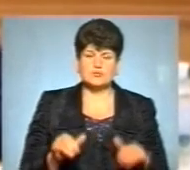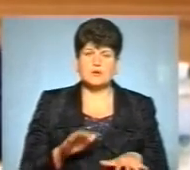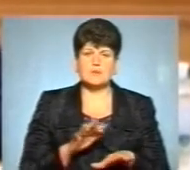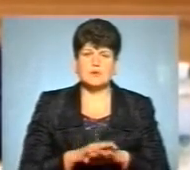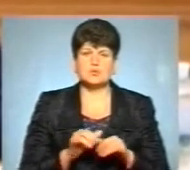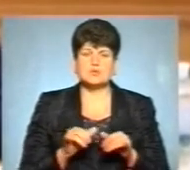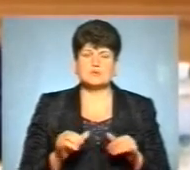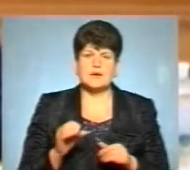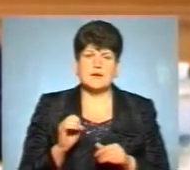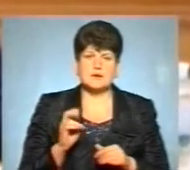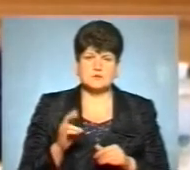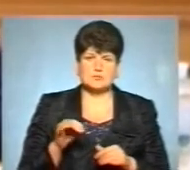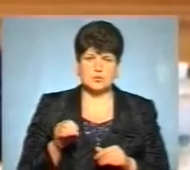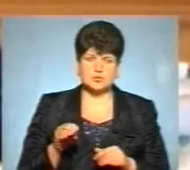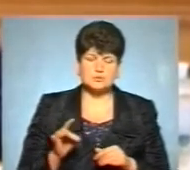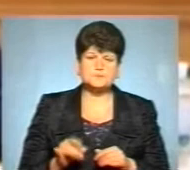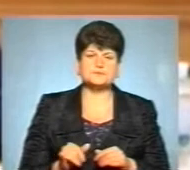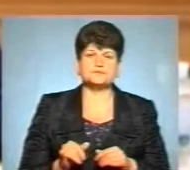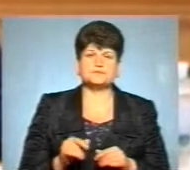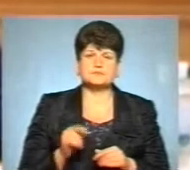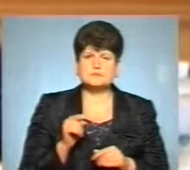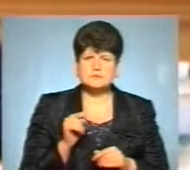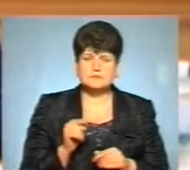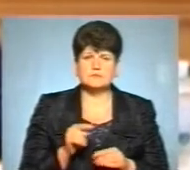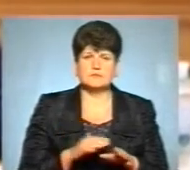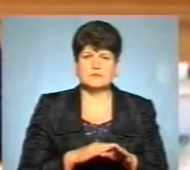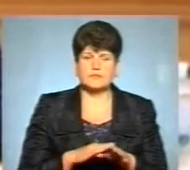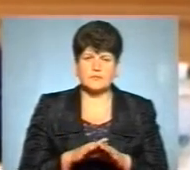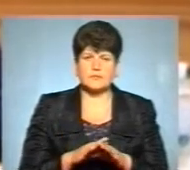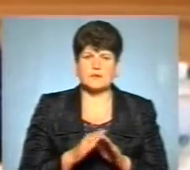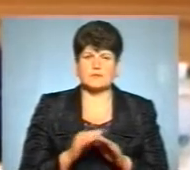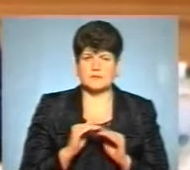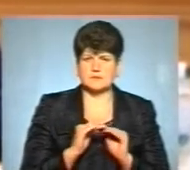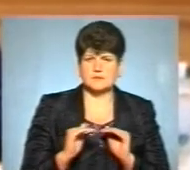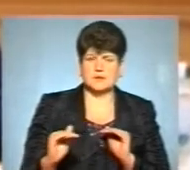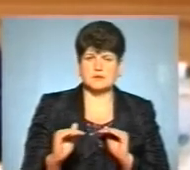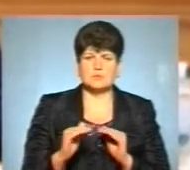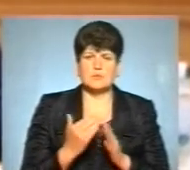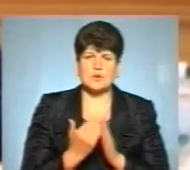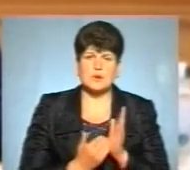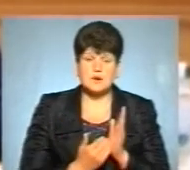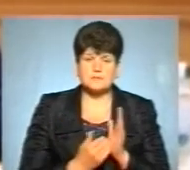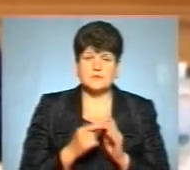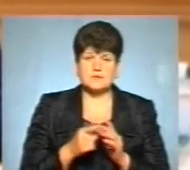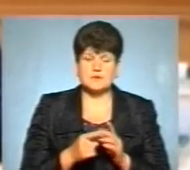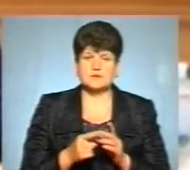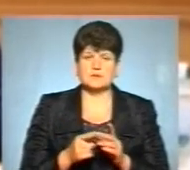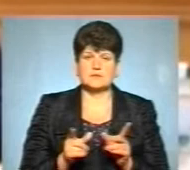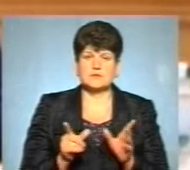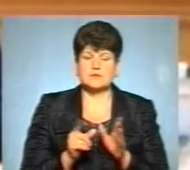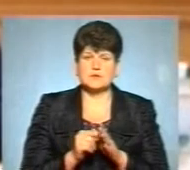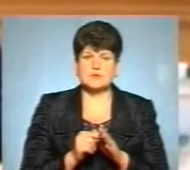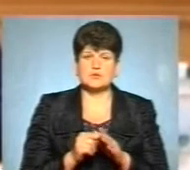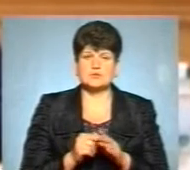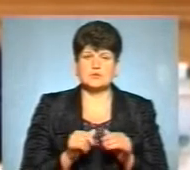експорту. Тобто там цілий, скажімо, також пласт програм. Він перетинається з розвитком